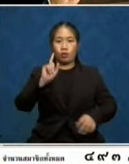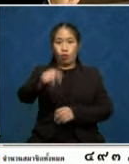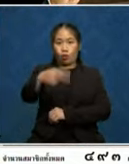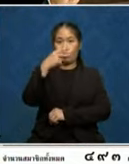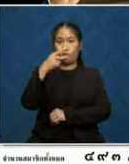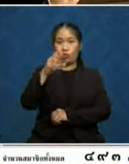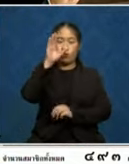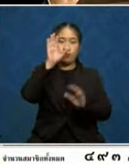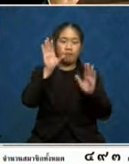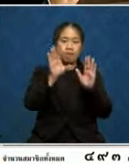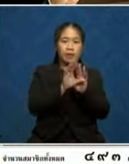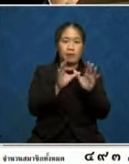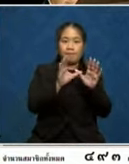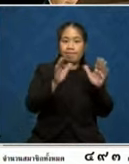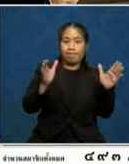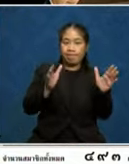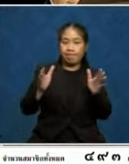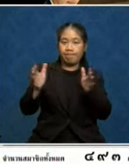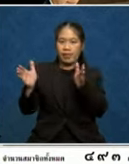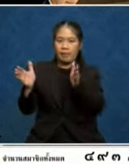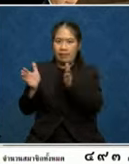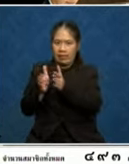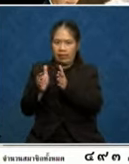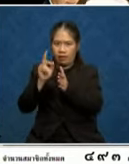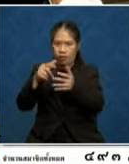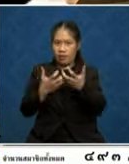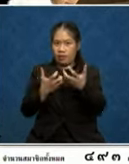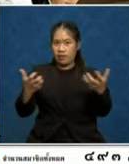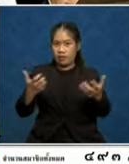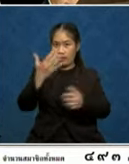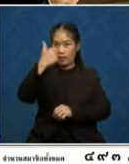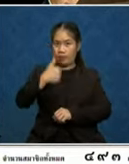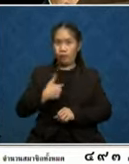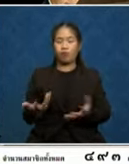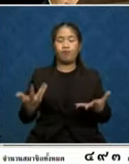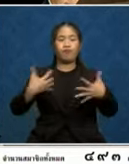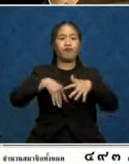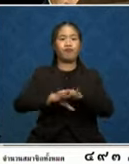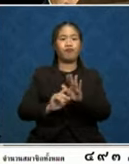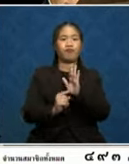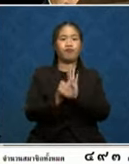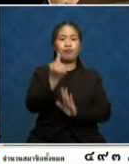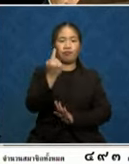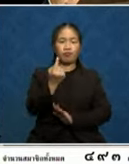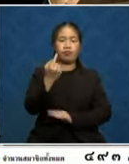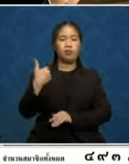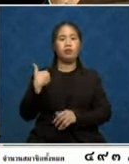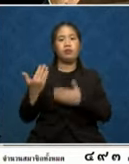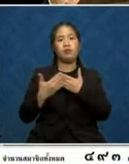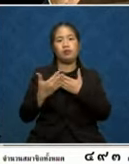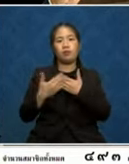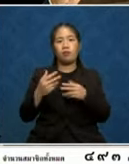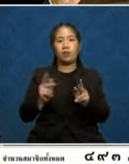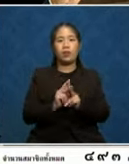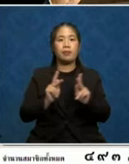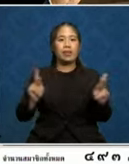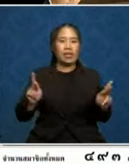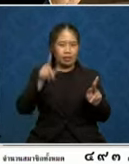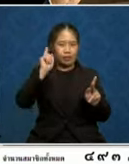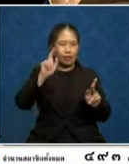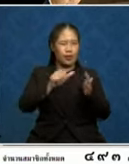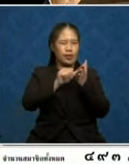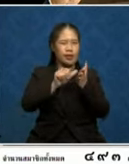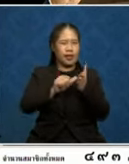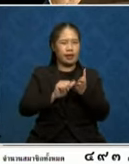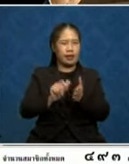ในมุมผมเนี่ย ผมเองได้เข้าไปมีส่วน ที่ทกทวงตั้แต่แรกว่ากระมัธการ้เป็แก้ไขหลenzก